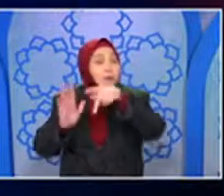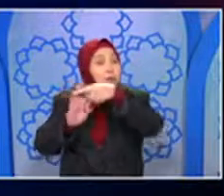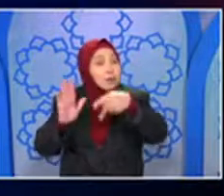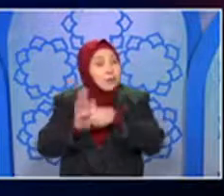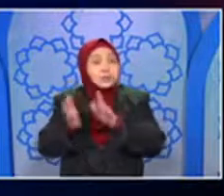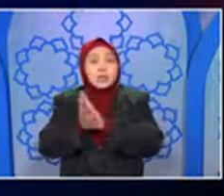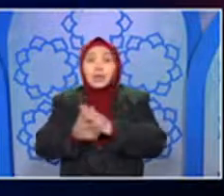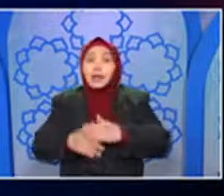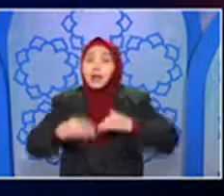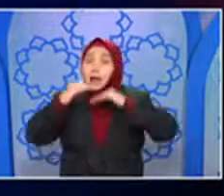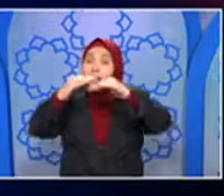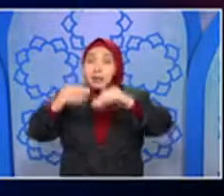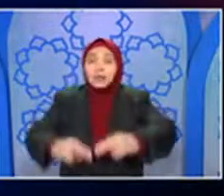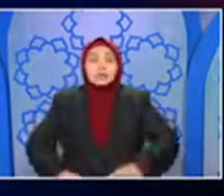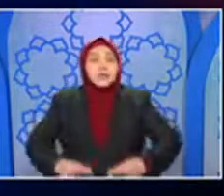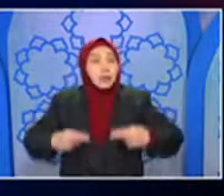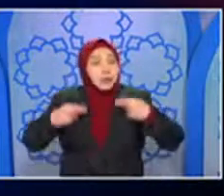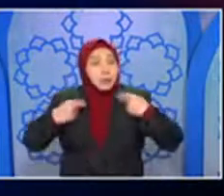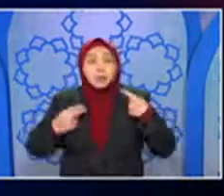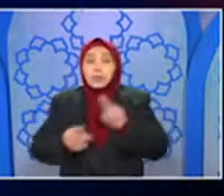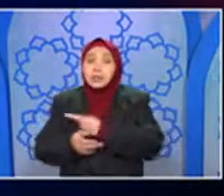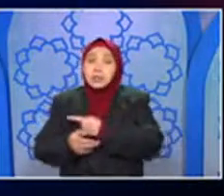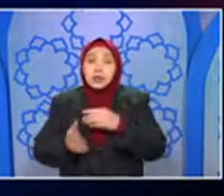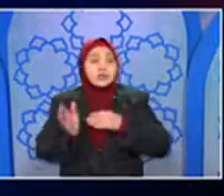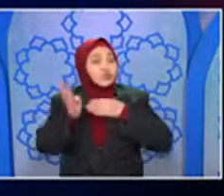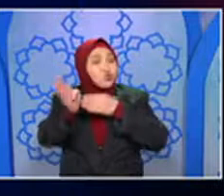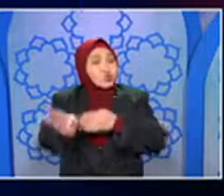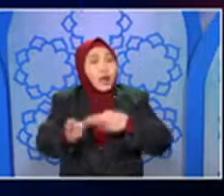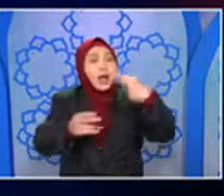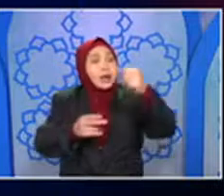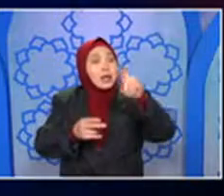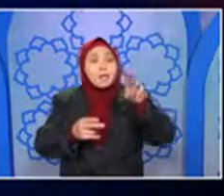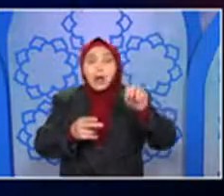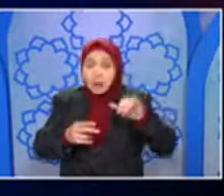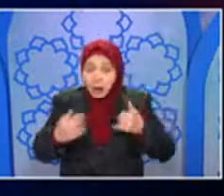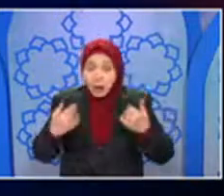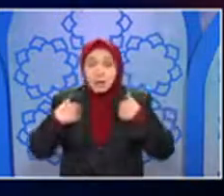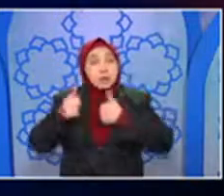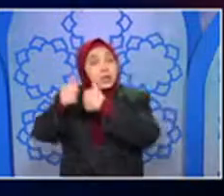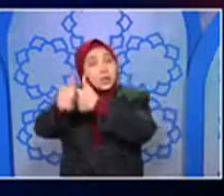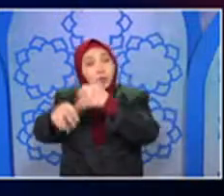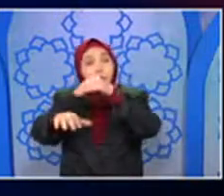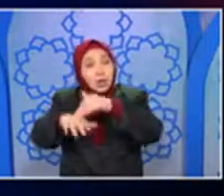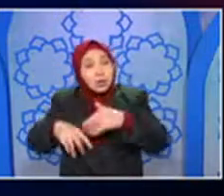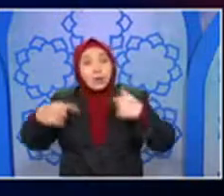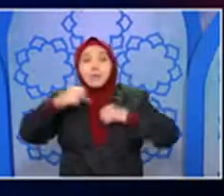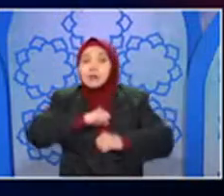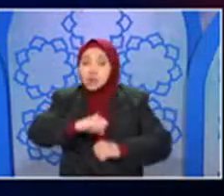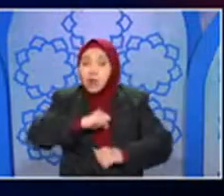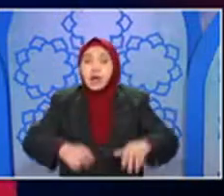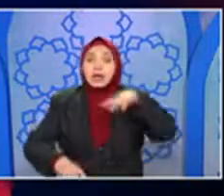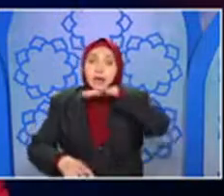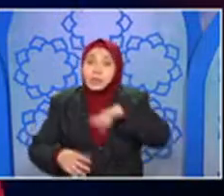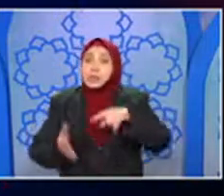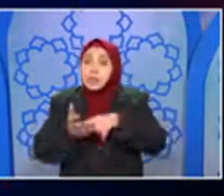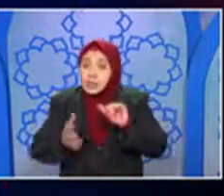dalam kehidupan seharian. Kita belajar sunnah, hikmah yang ada, meniru, mengikut pada perjuangan Nabi. Maka inilah